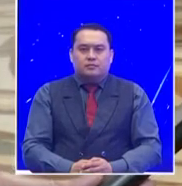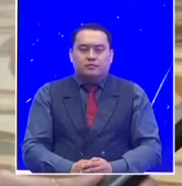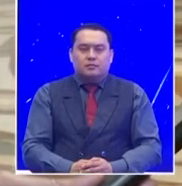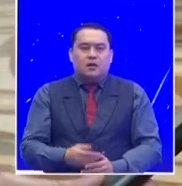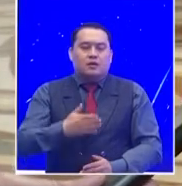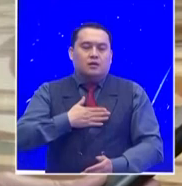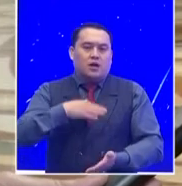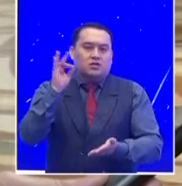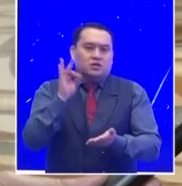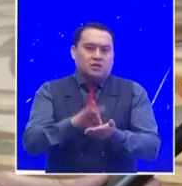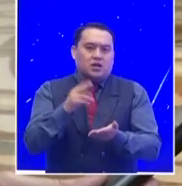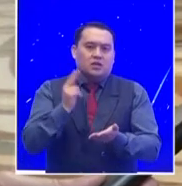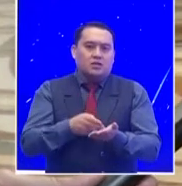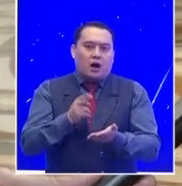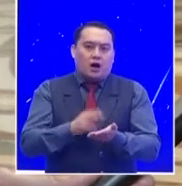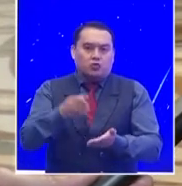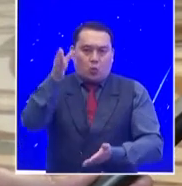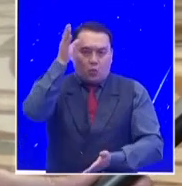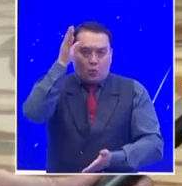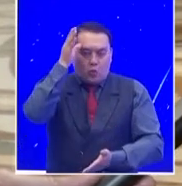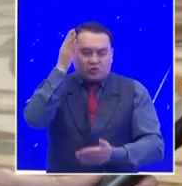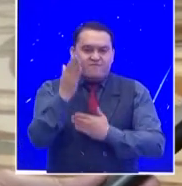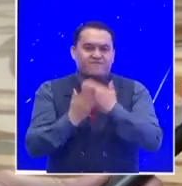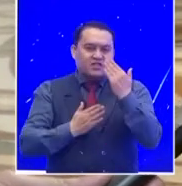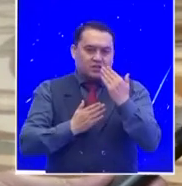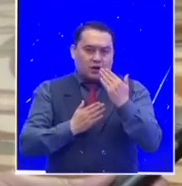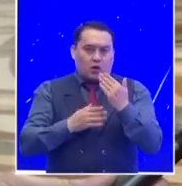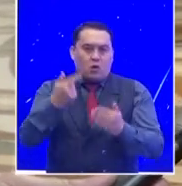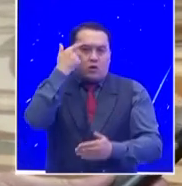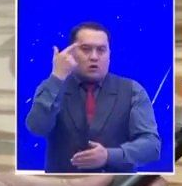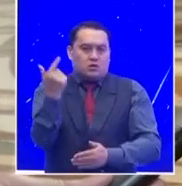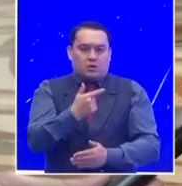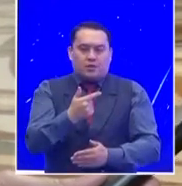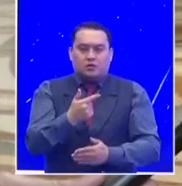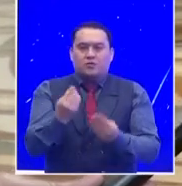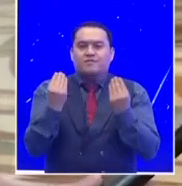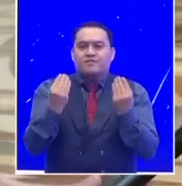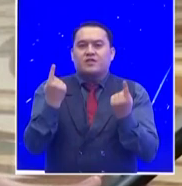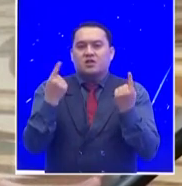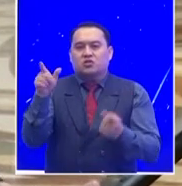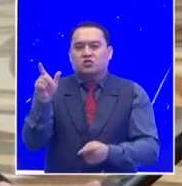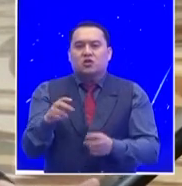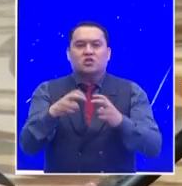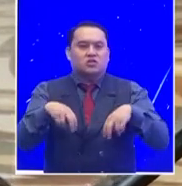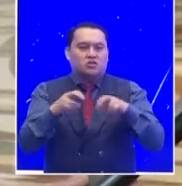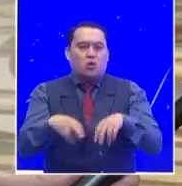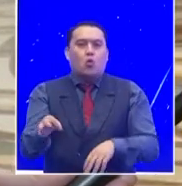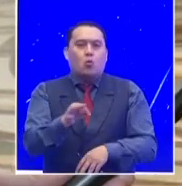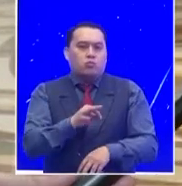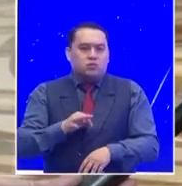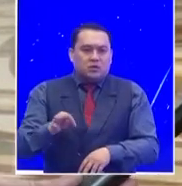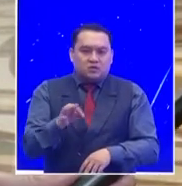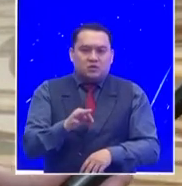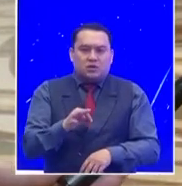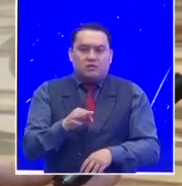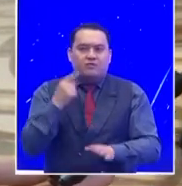Наша задача – доказать, что Абай не только мудрец, он намного выше этого, он гений. Что для этого нужно? Исследования, проводимые в области обаеведения,